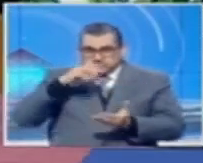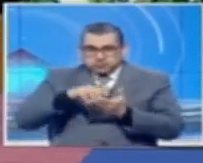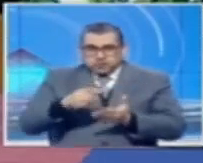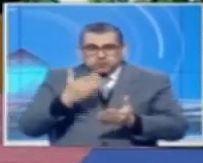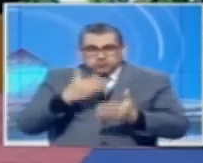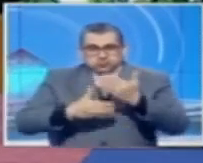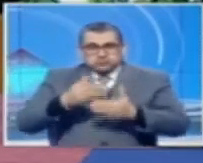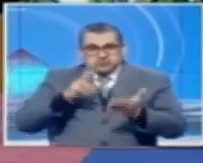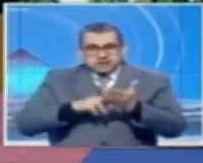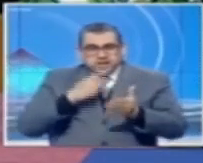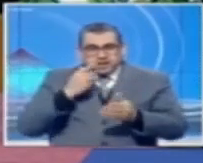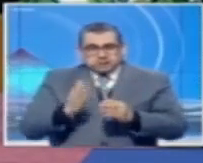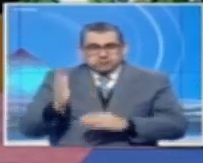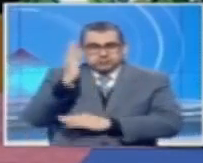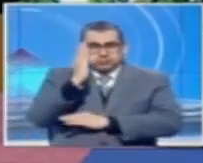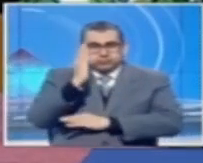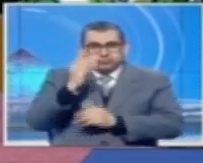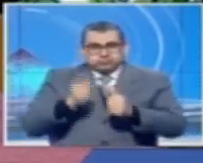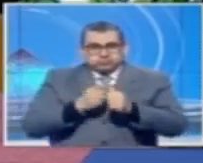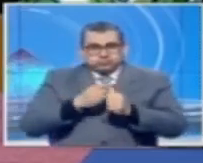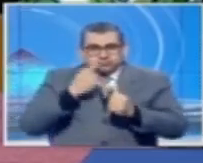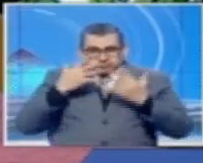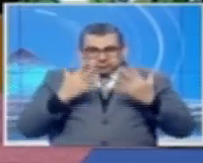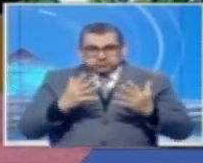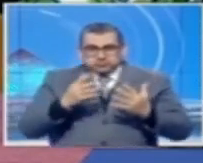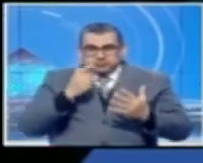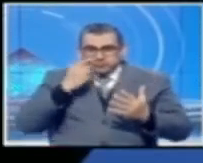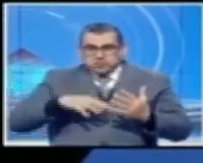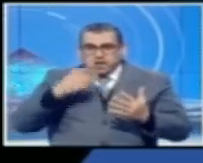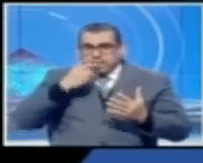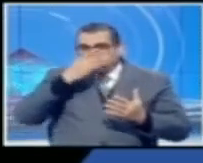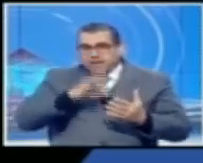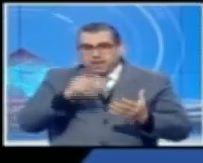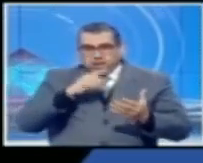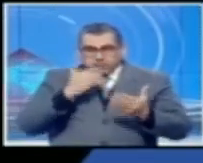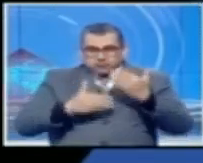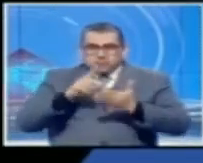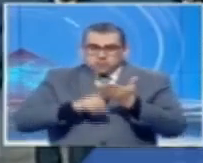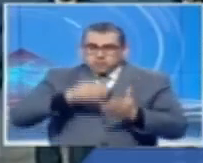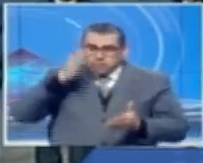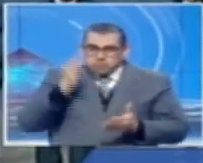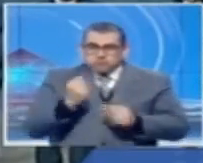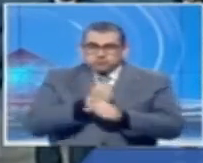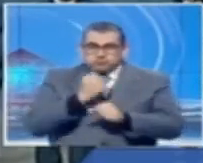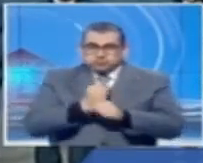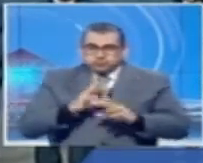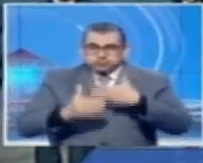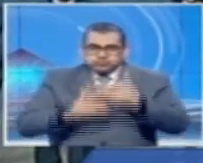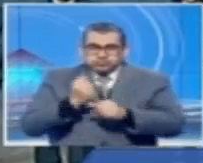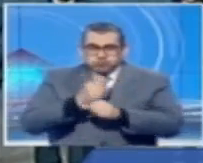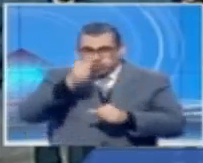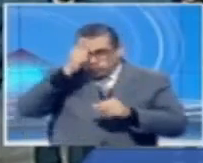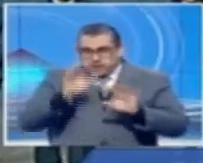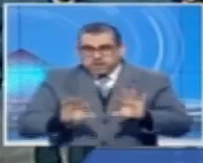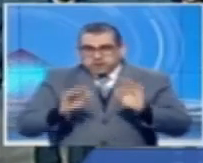ورجعتها لمركزها الحضاري وشكلها اللي هي مفروض تكون عليه مع هذا، مع الجمهورية الجديدة